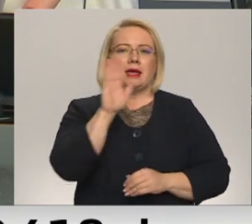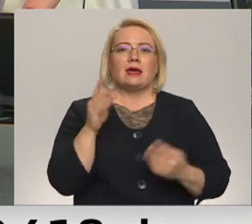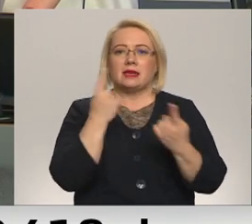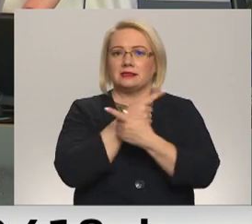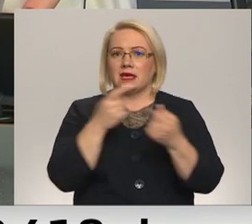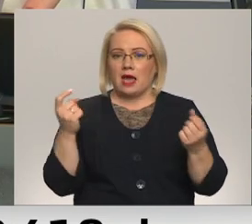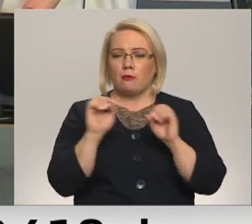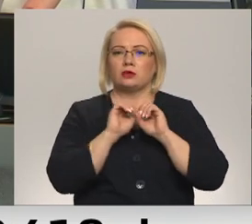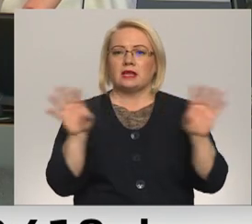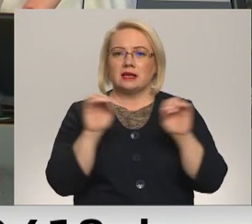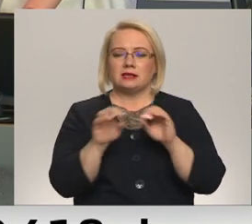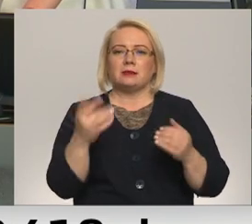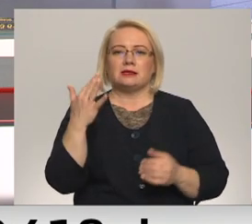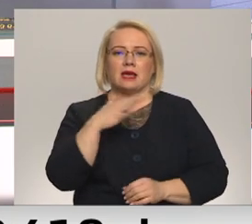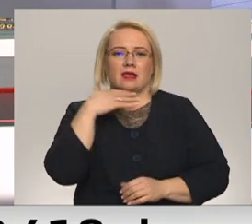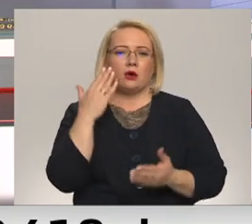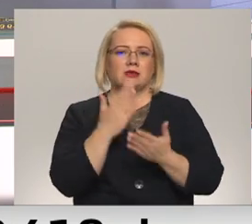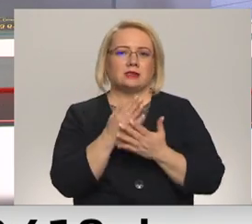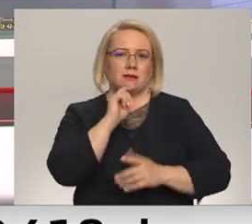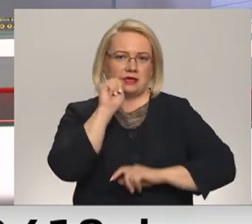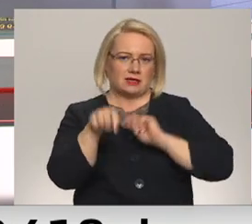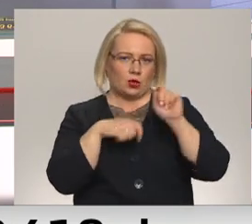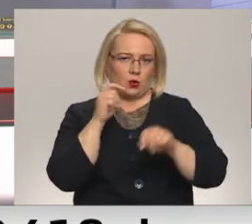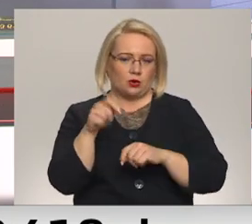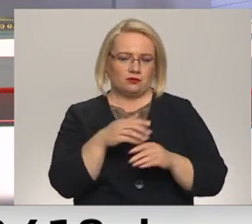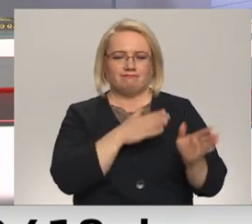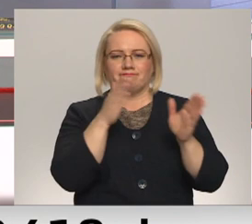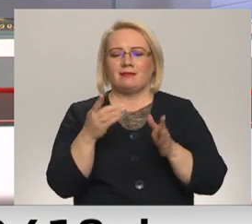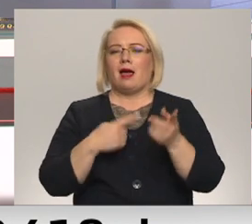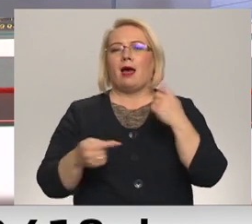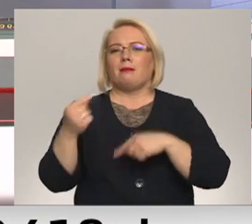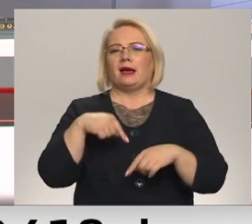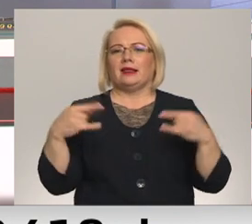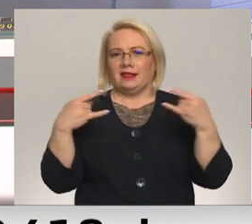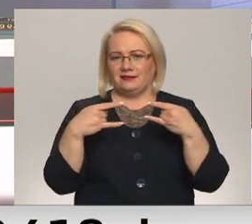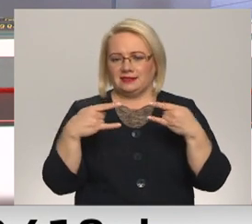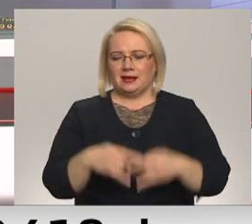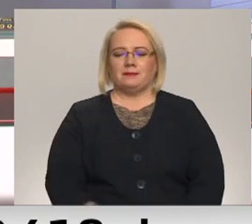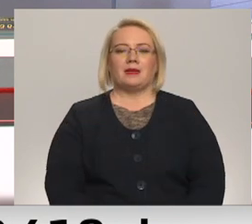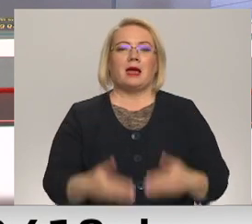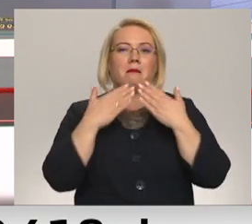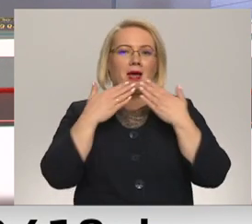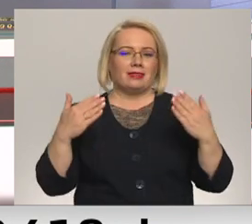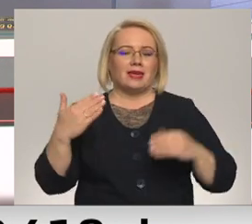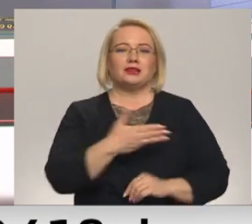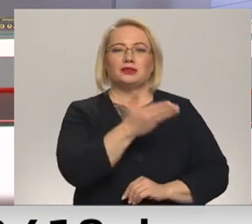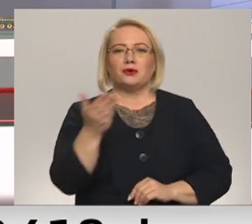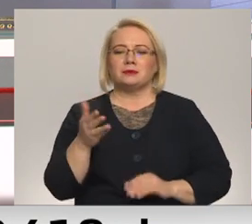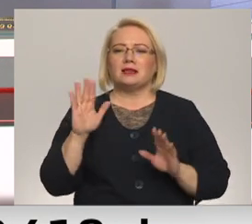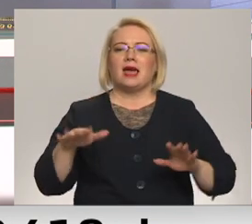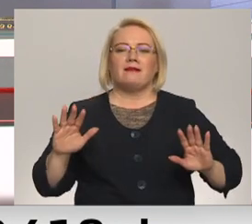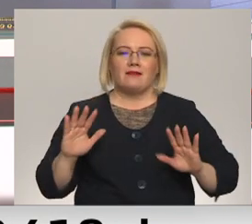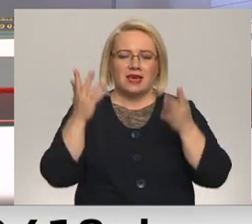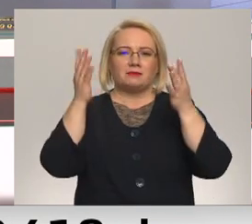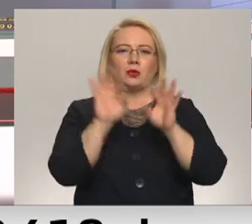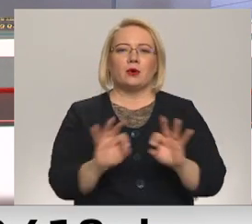tad kopā esam saziedojuši. Anda, vārds tev! Paldies, Magnus, Elīna. Linda, lai jums veiksmīgas un tādas